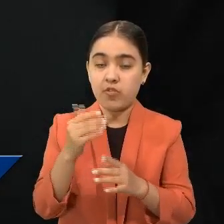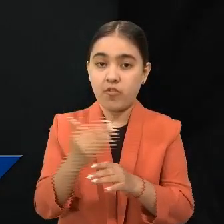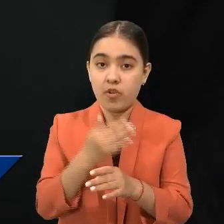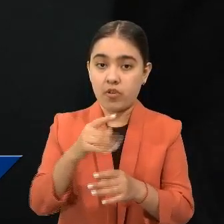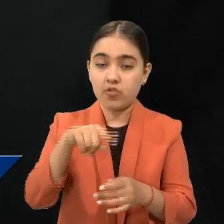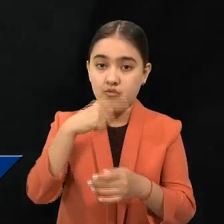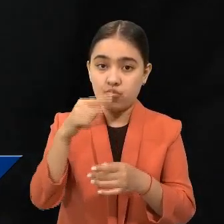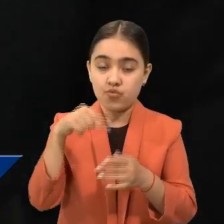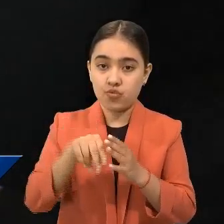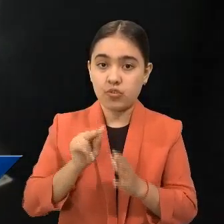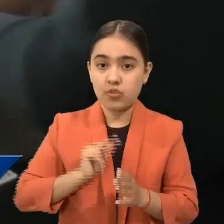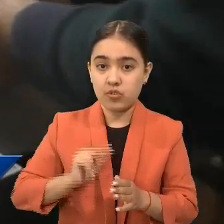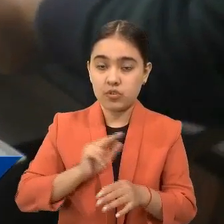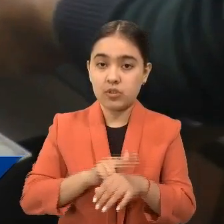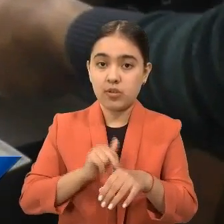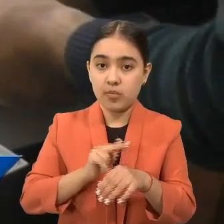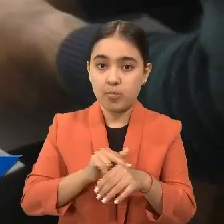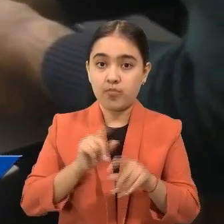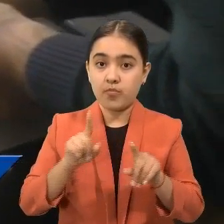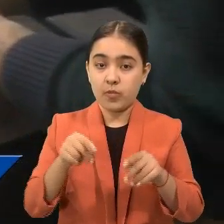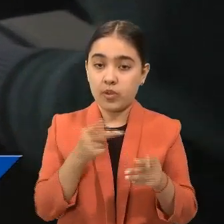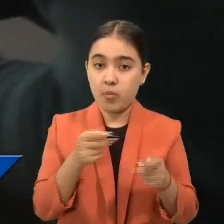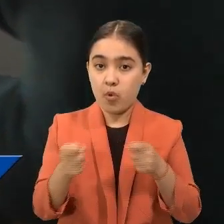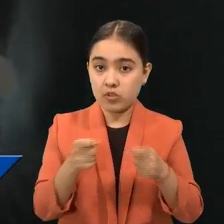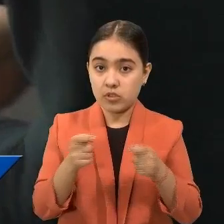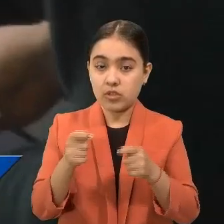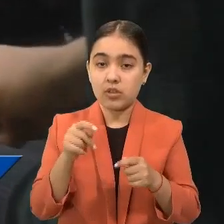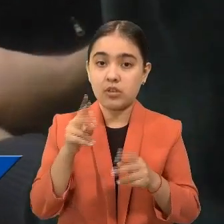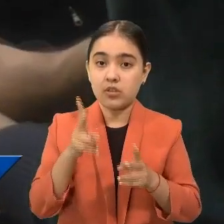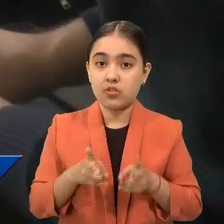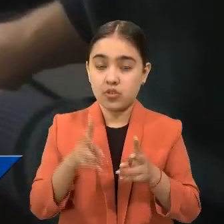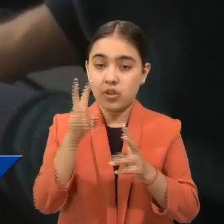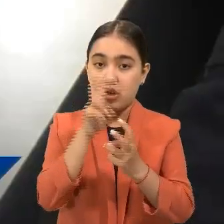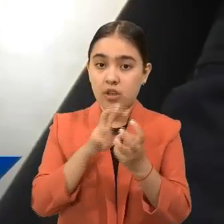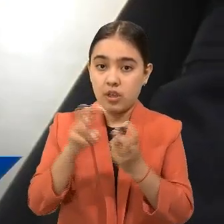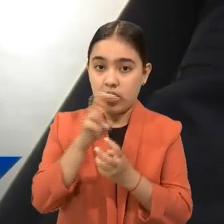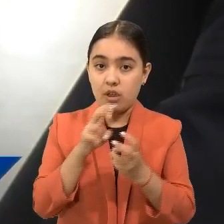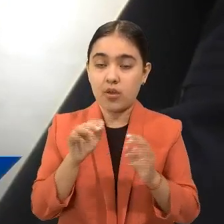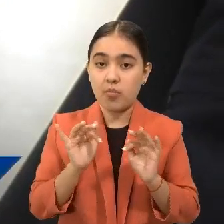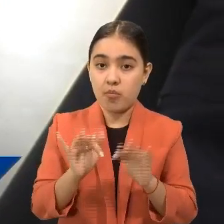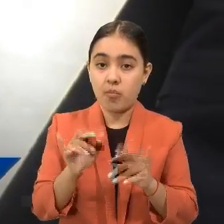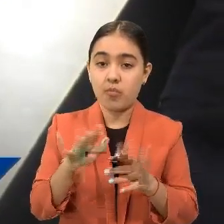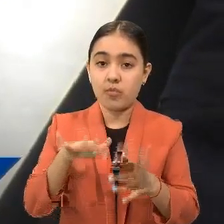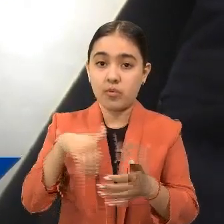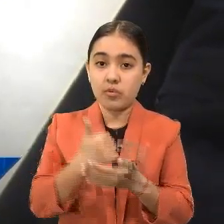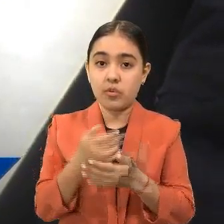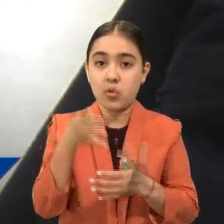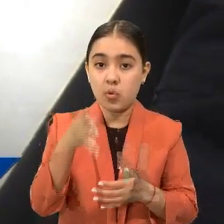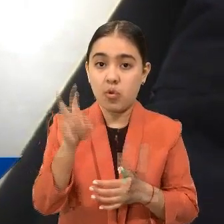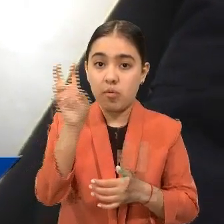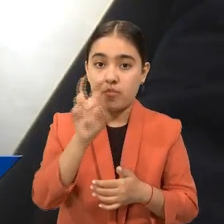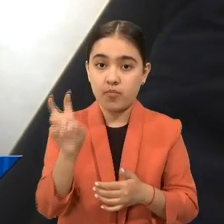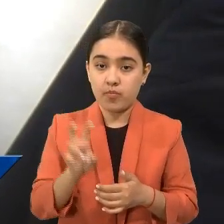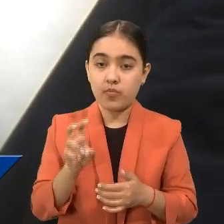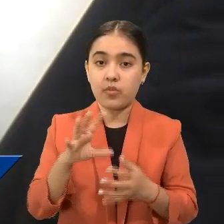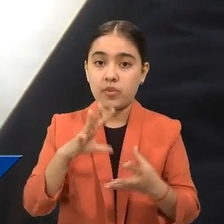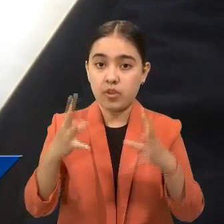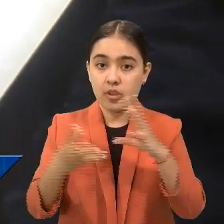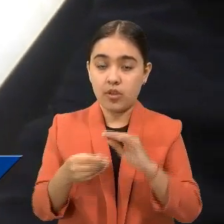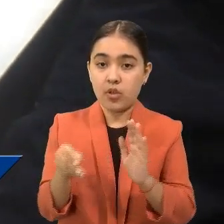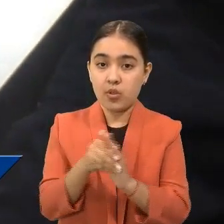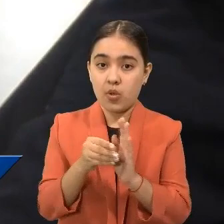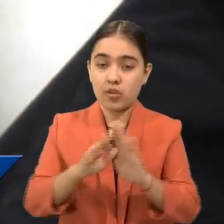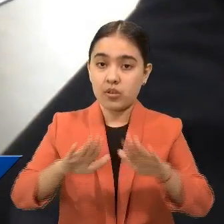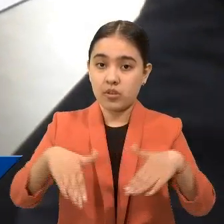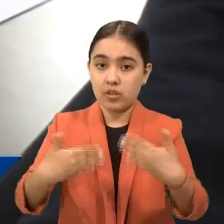ishlar organlari faoliyatini muvofiqlashtirish boshqarmasi jinoyat qidiruv bo'limi katta tezkor vakiliga 4000 AQSh dollar miqdorida pora taklif